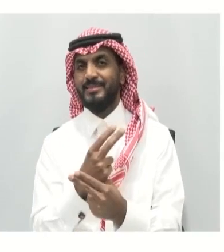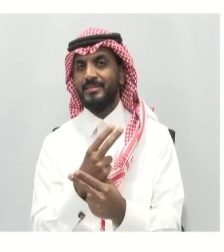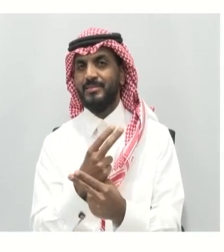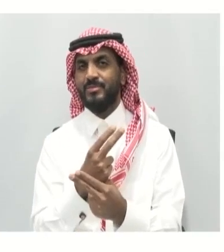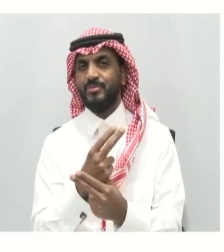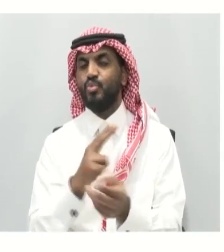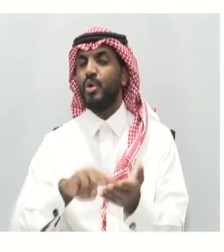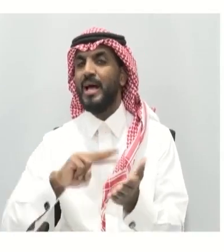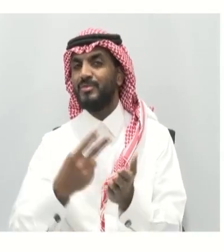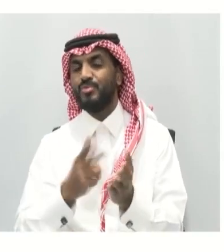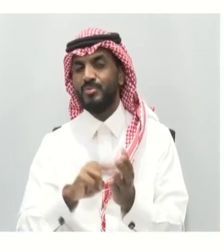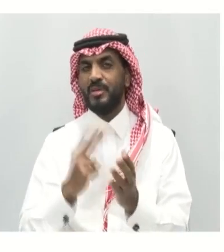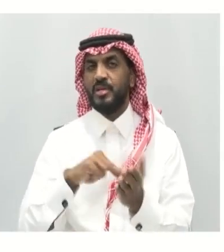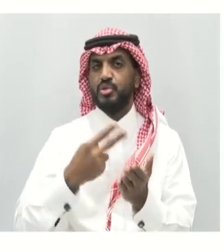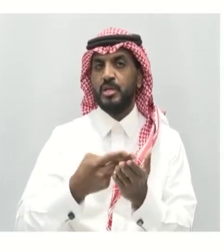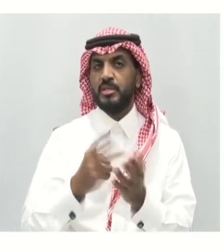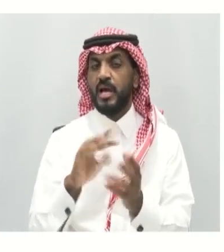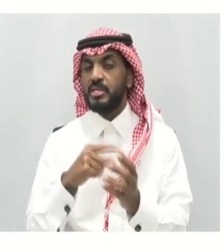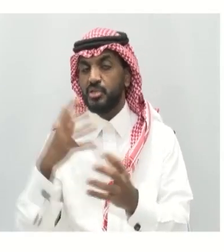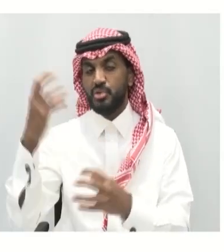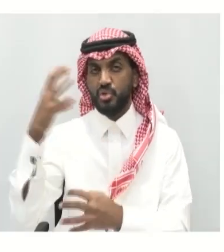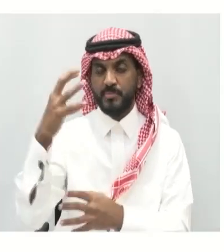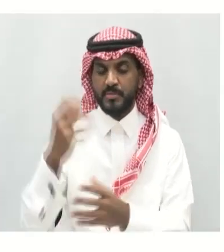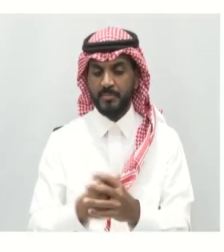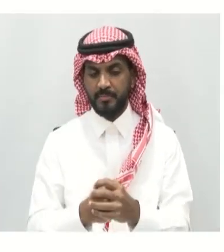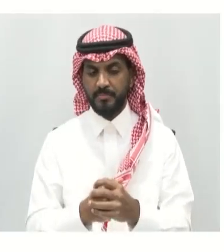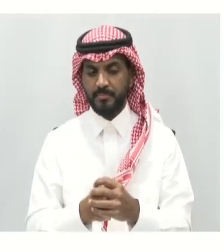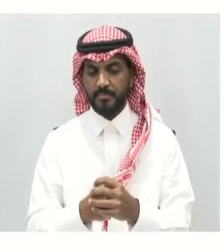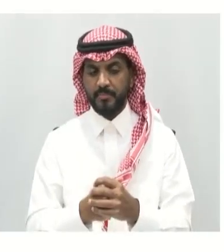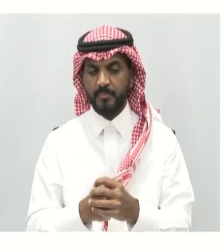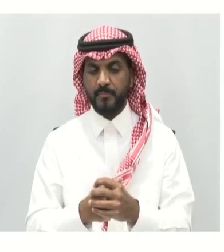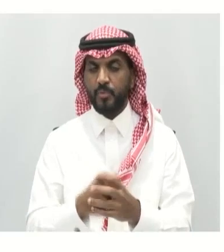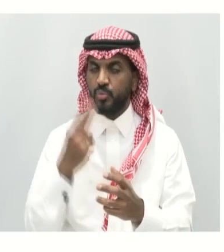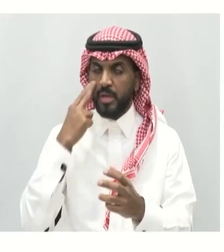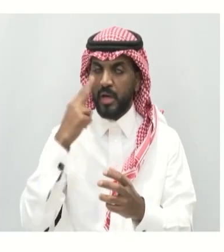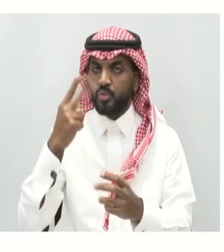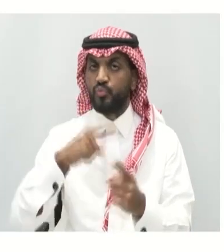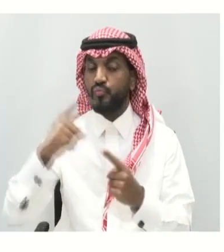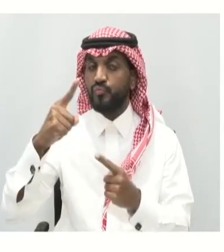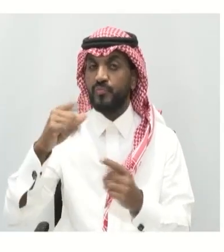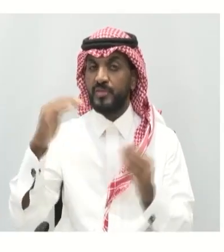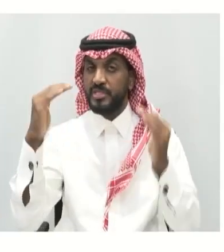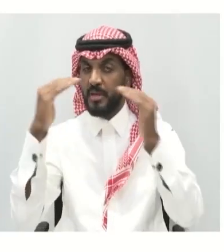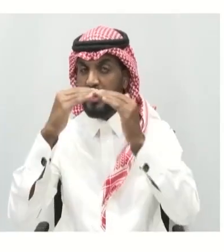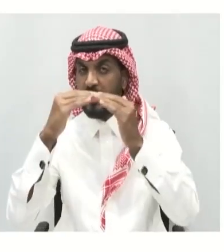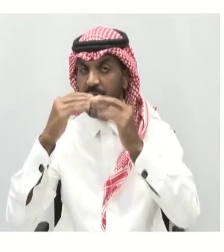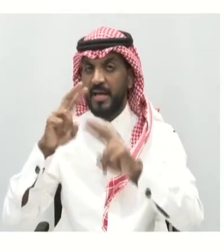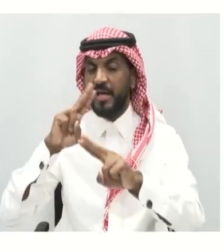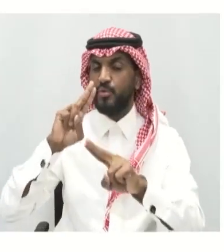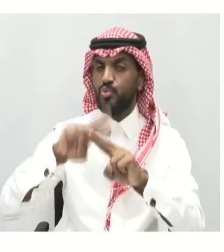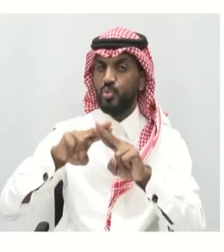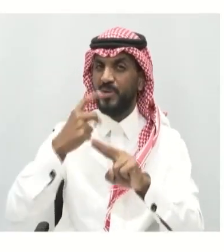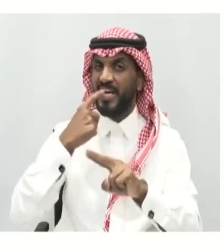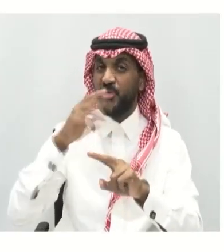تواجه الشمس في الجهه الاخرى و تستطيع من خلالها ان نرى